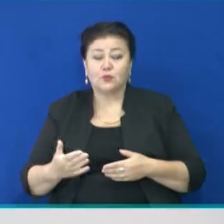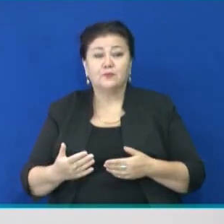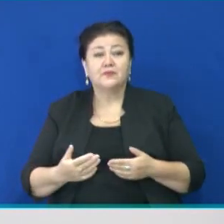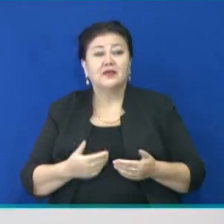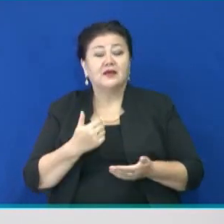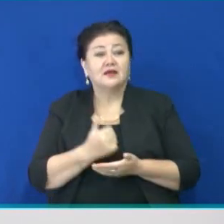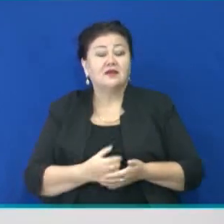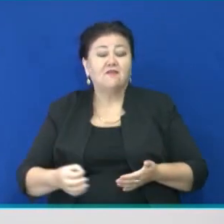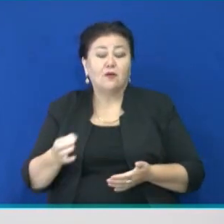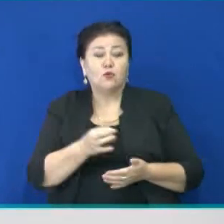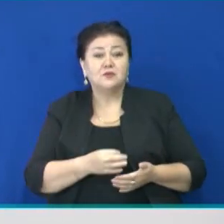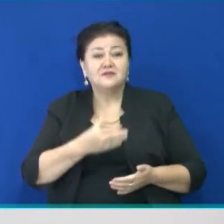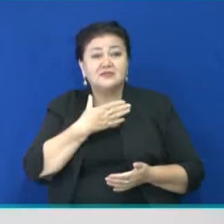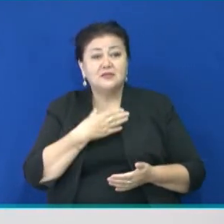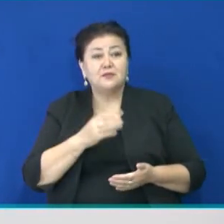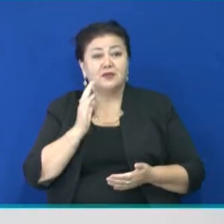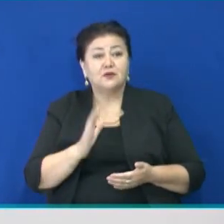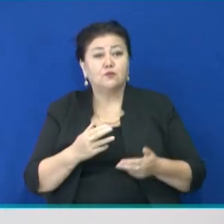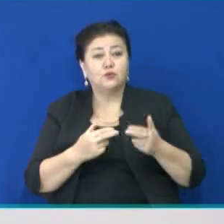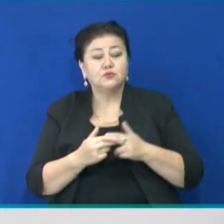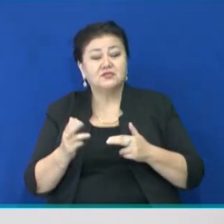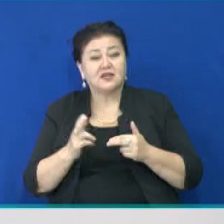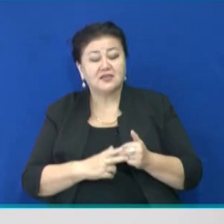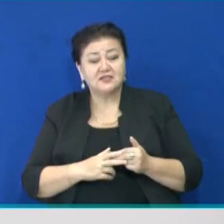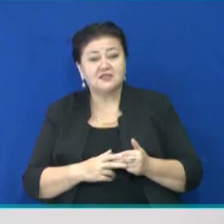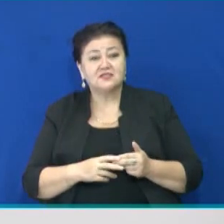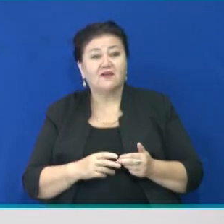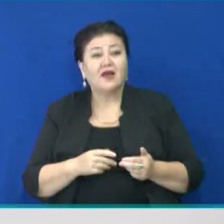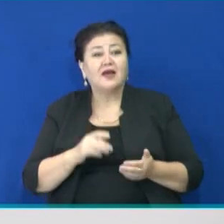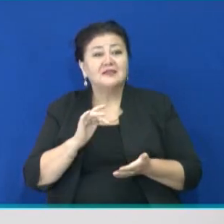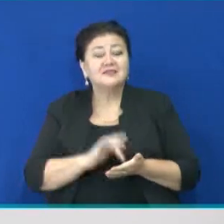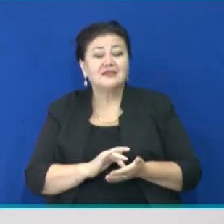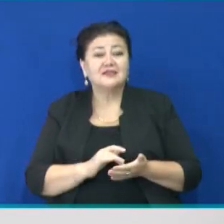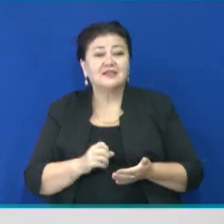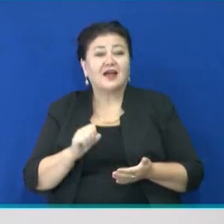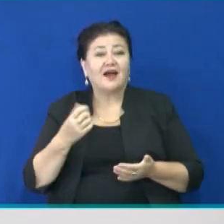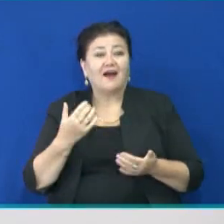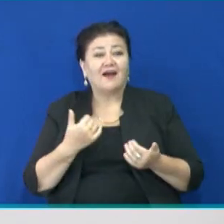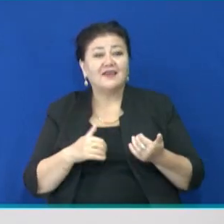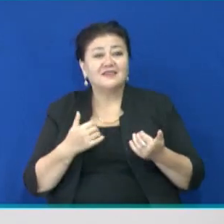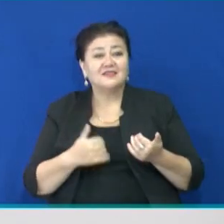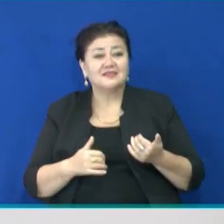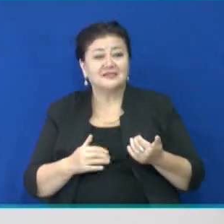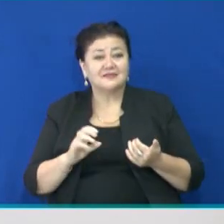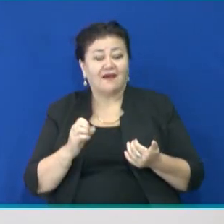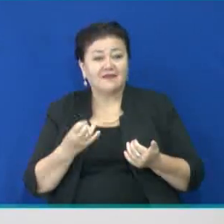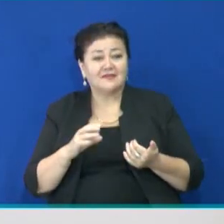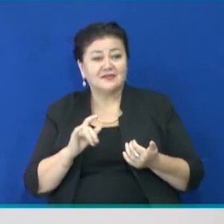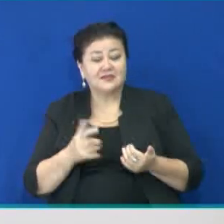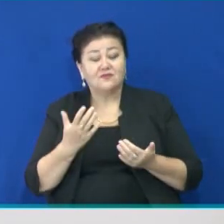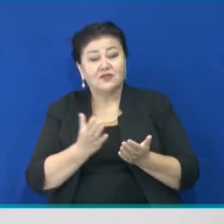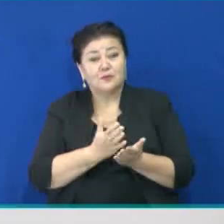уақытта Семей қаласында айтыс орталығын салу мәселесінің кешенді жоспарға енгізілгенін атап өтті. Бұл бағыттағы